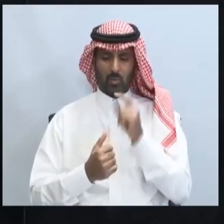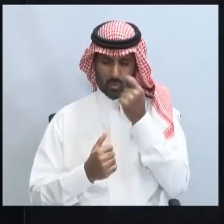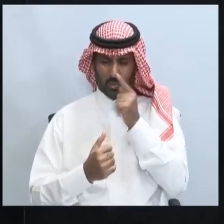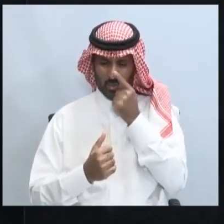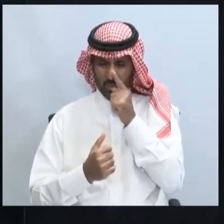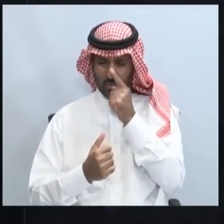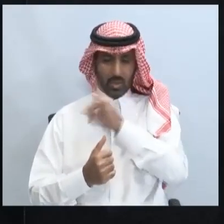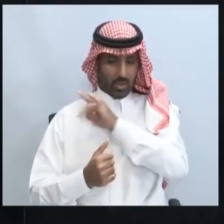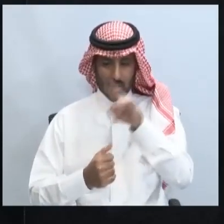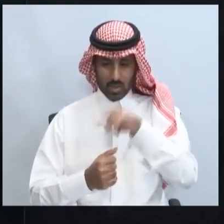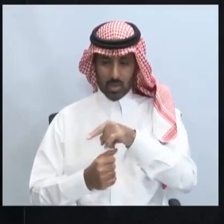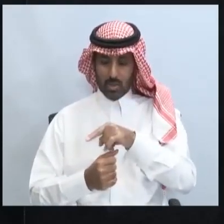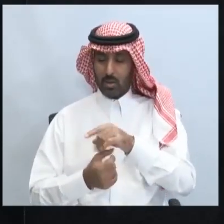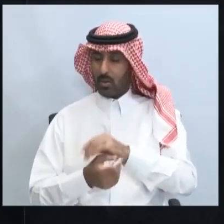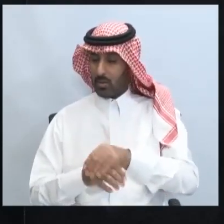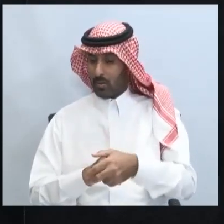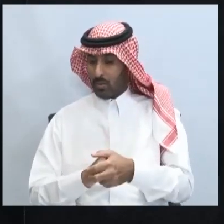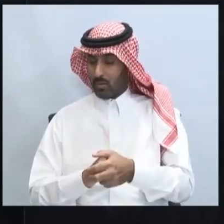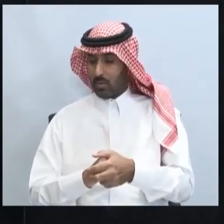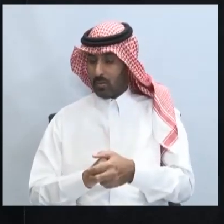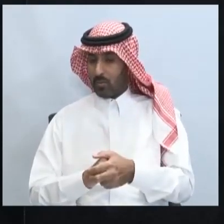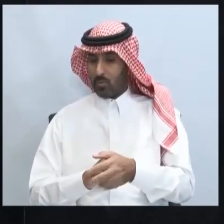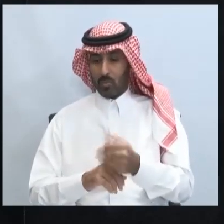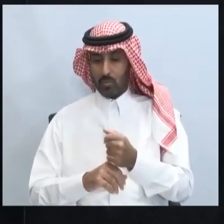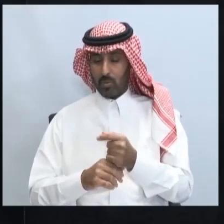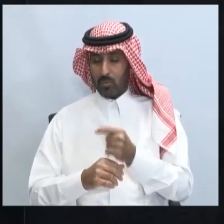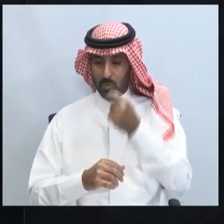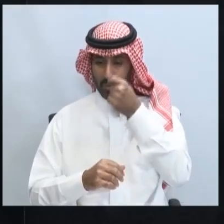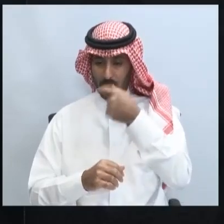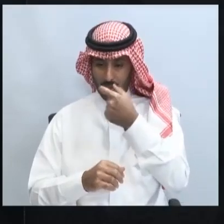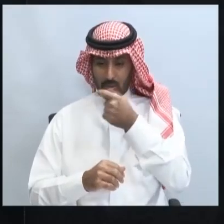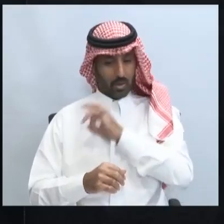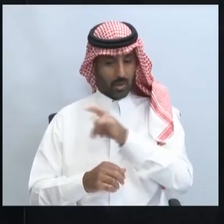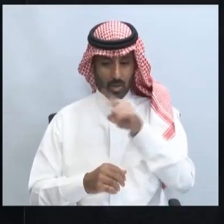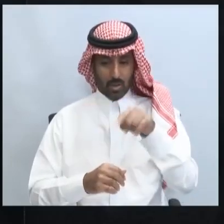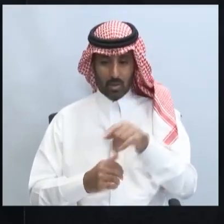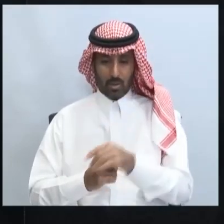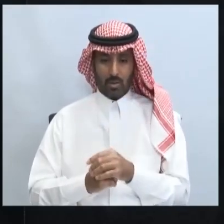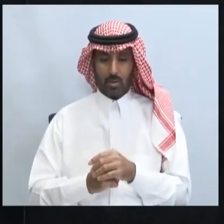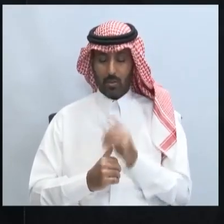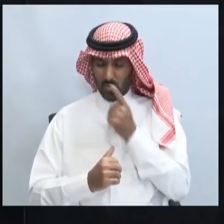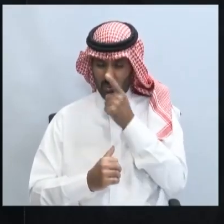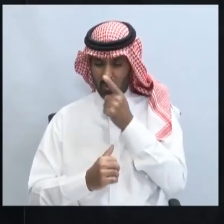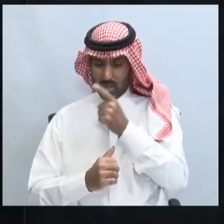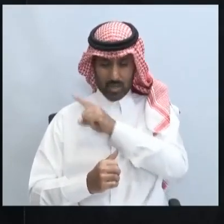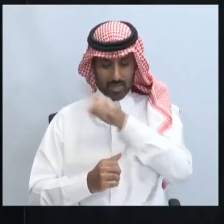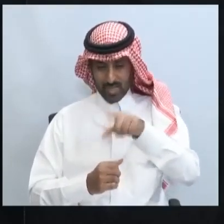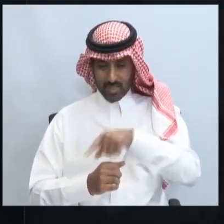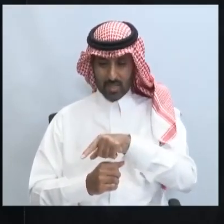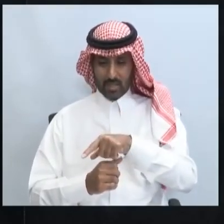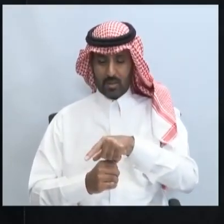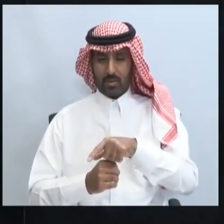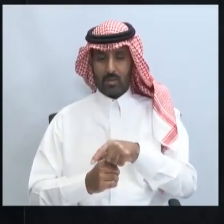مباشره بدون ماء وبدون مناديل في تنظيف فمي واعب بيدي داخل انفي هذا